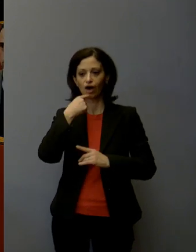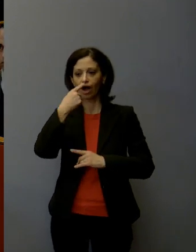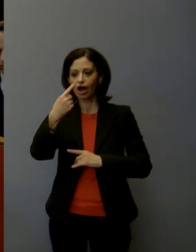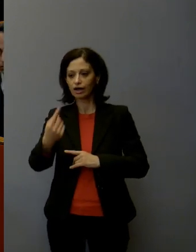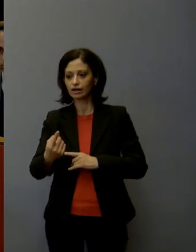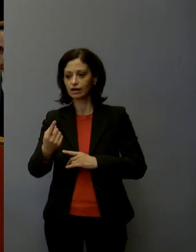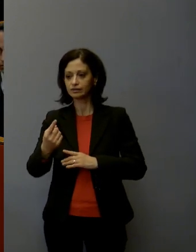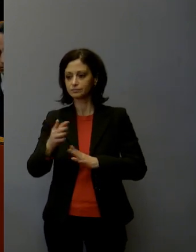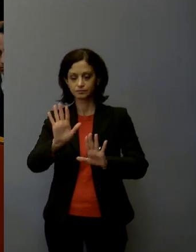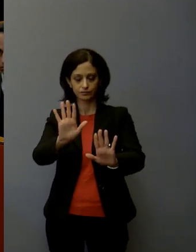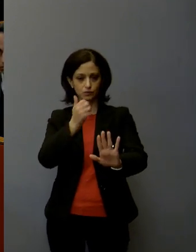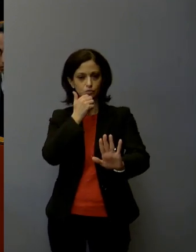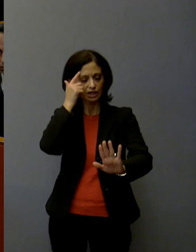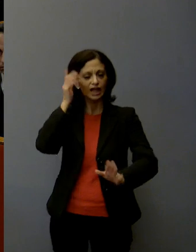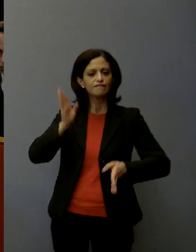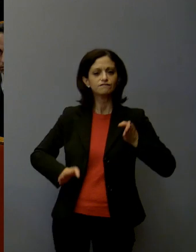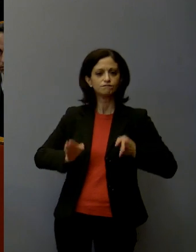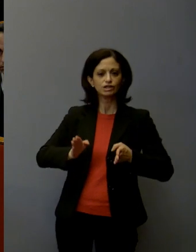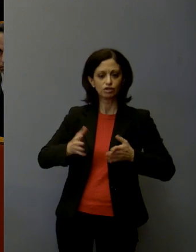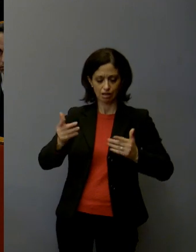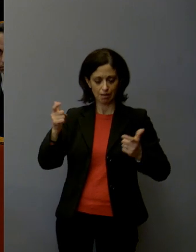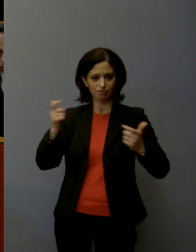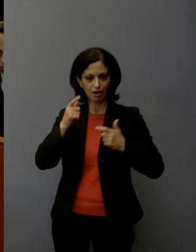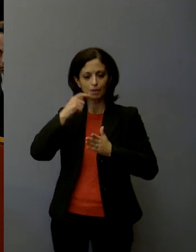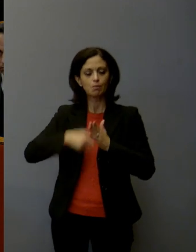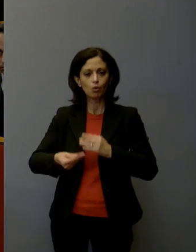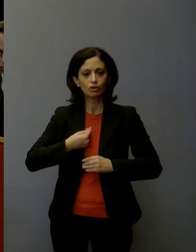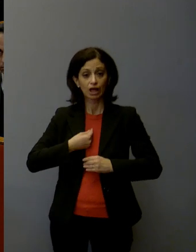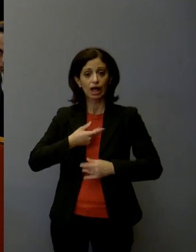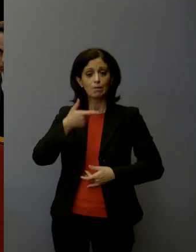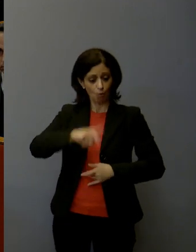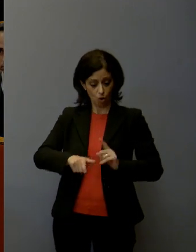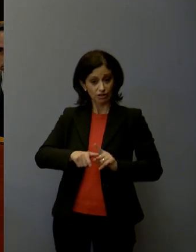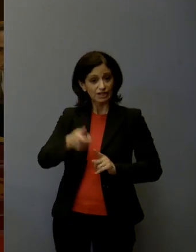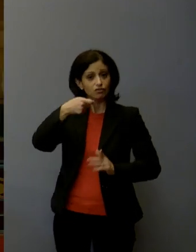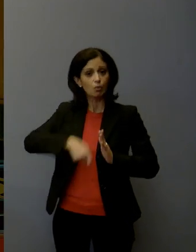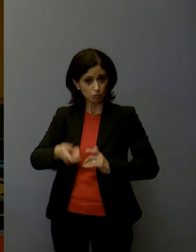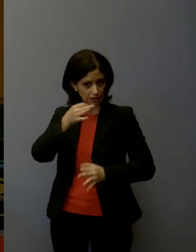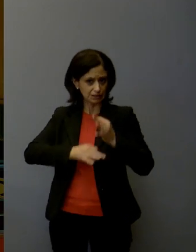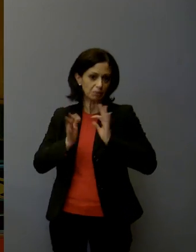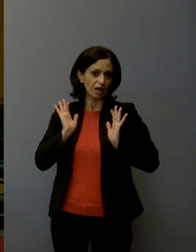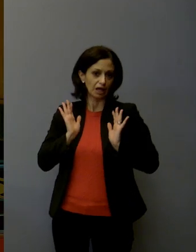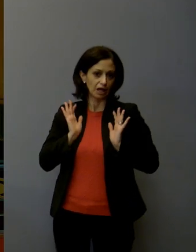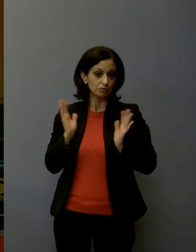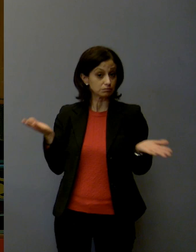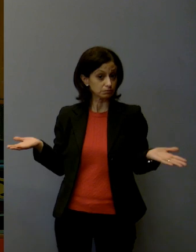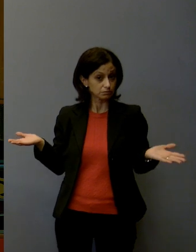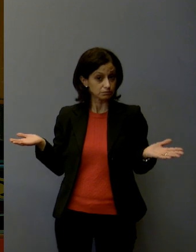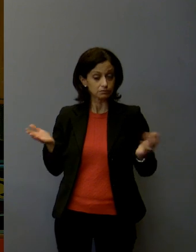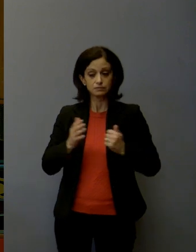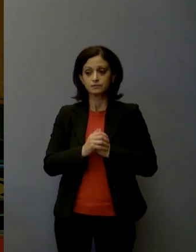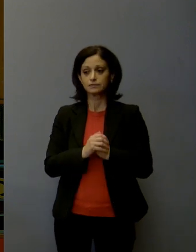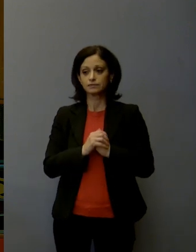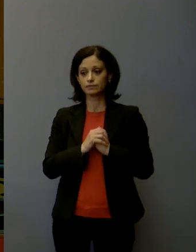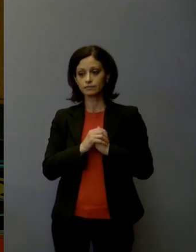se un vigile mi ferma mi fa la multa mi spiega il perché mi spiega il perché allora io credo che allora quindi